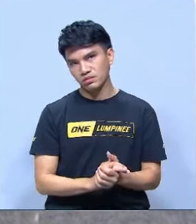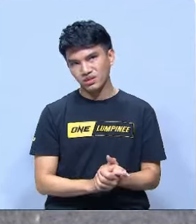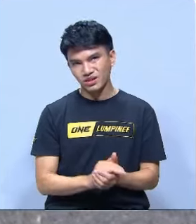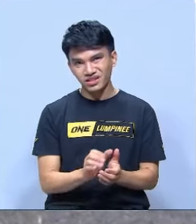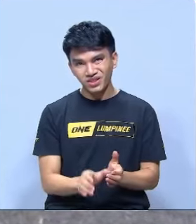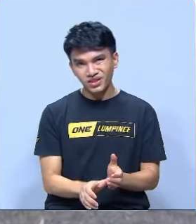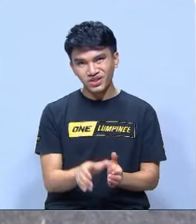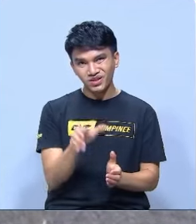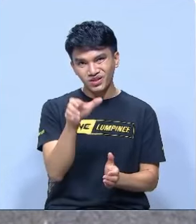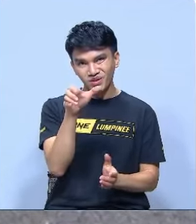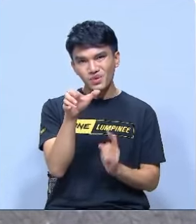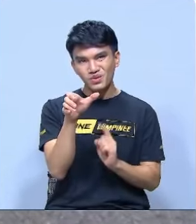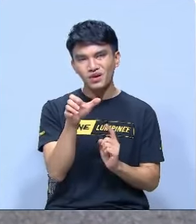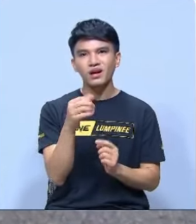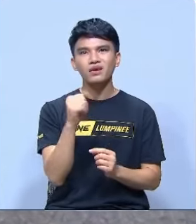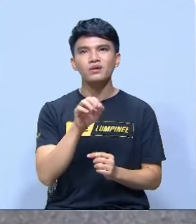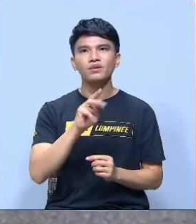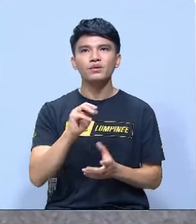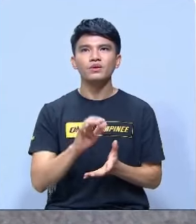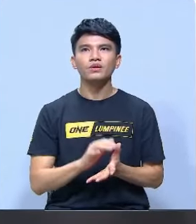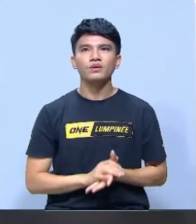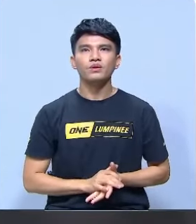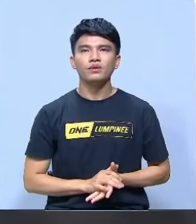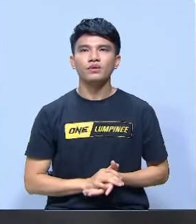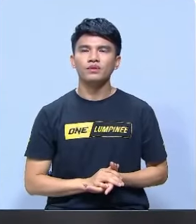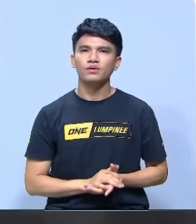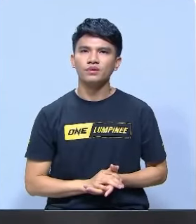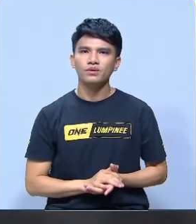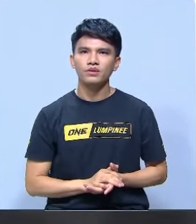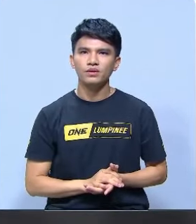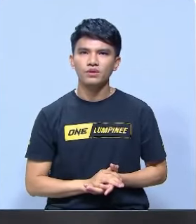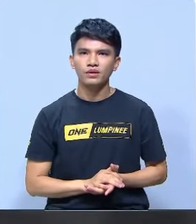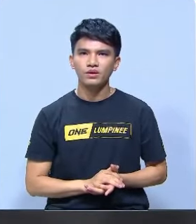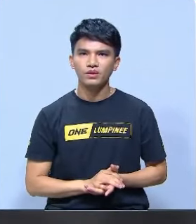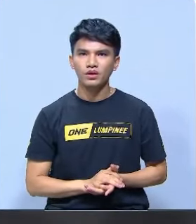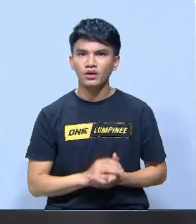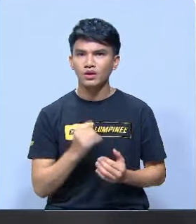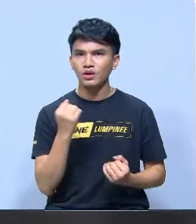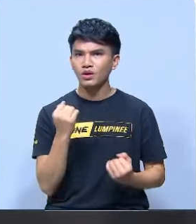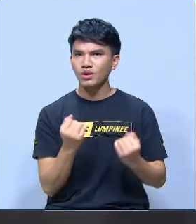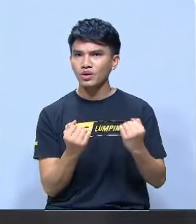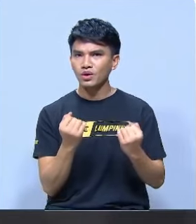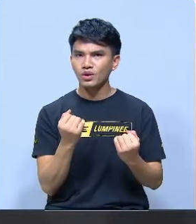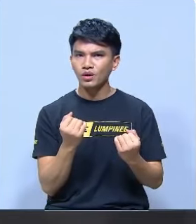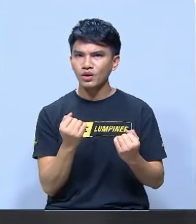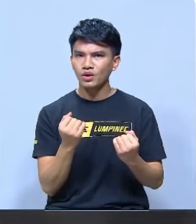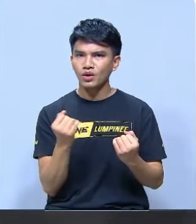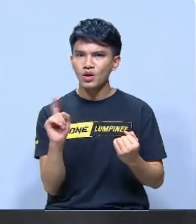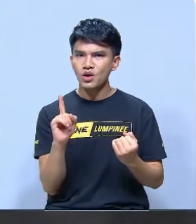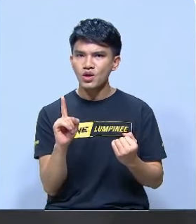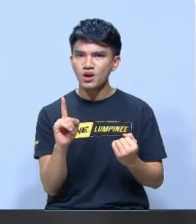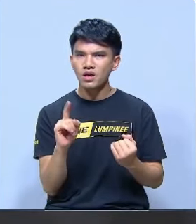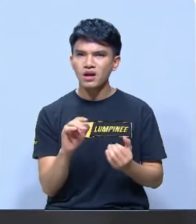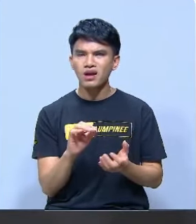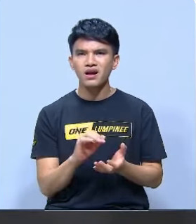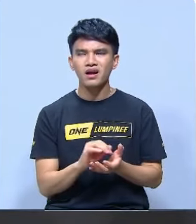ว่า 10เมตรได ้ประมาณ10เมตรอะคุณผู้ชมเจ้าของรถยนต์ที่ติดกล้องหน้ารถเนี่ยที่กำลังจะเข้าลานจอดรถบ